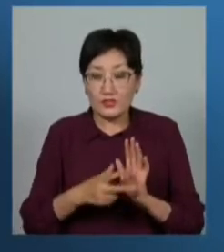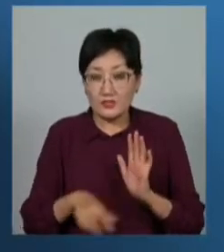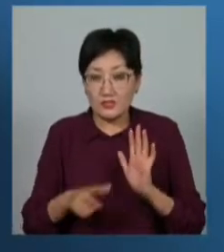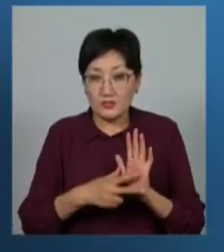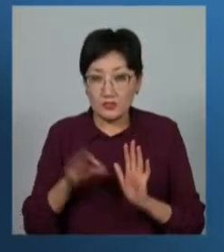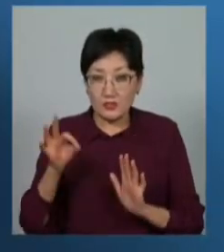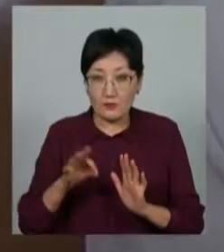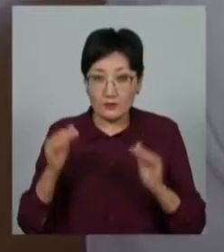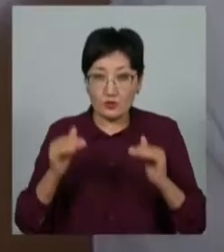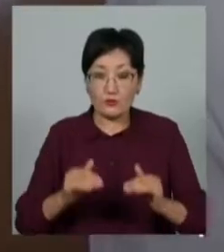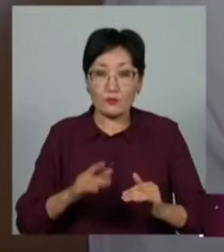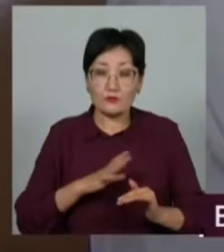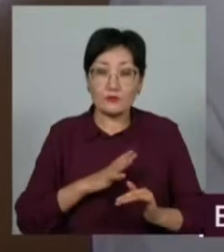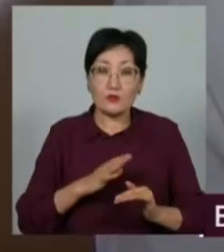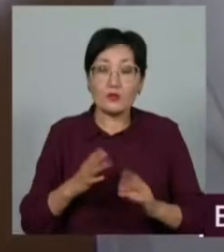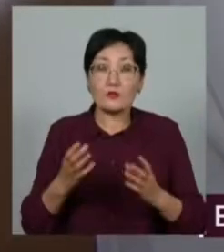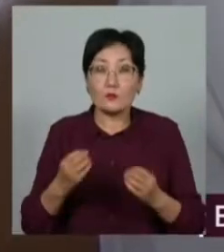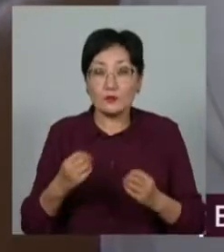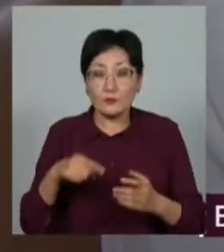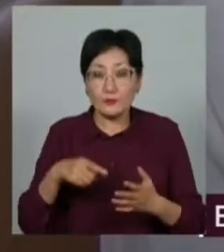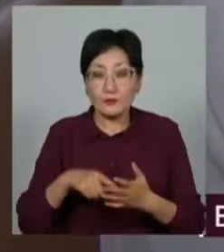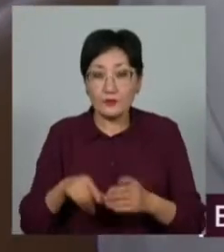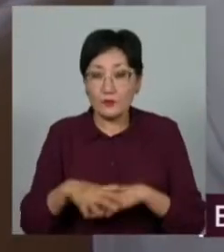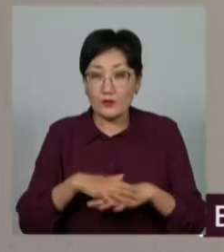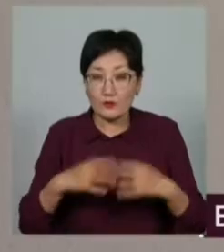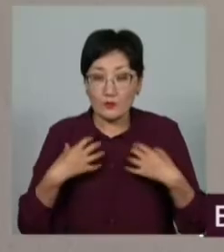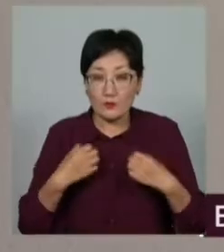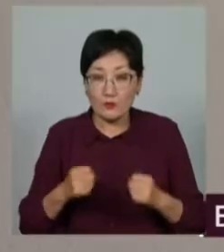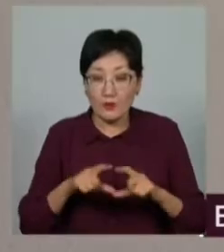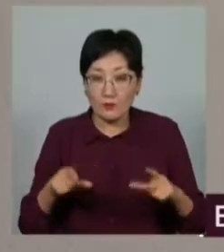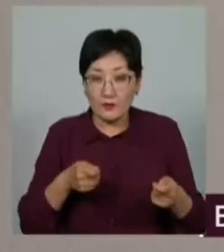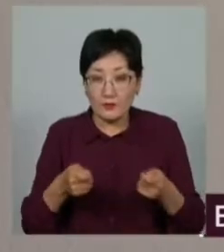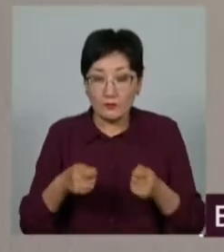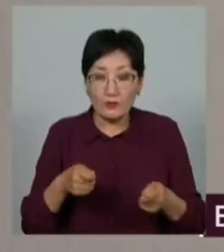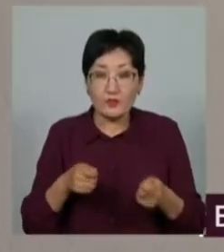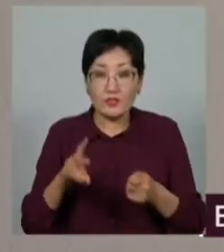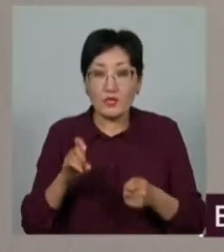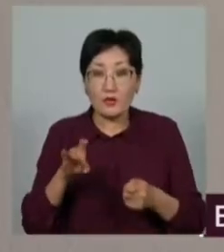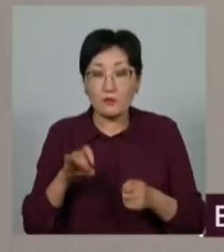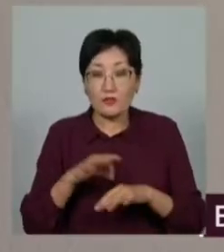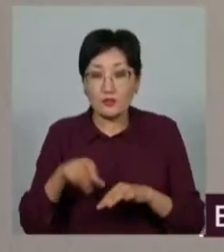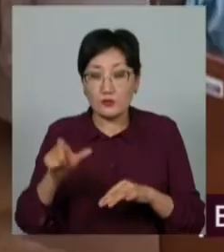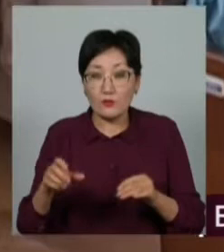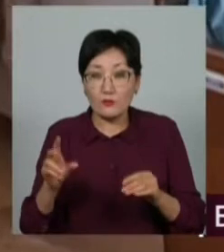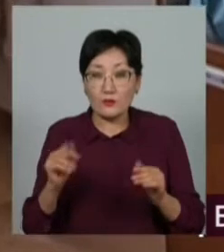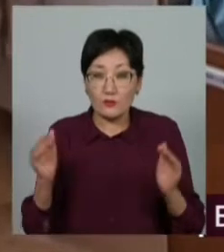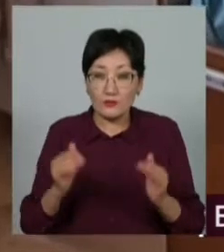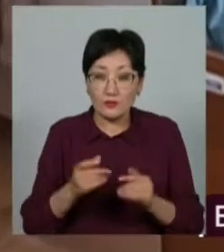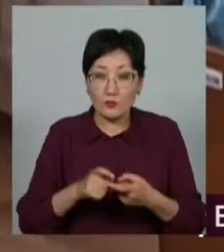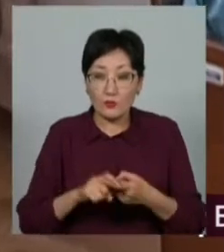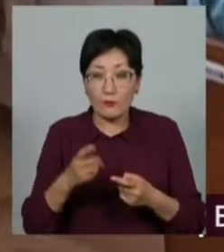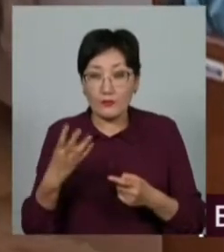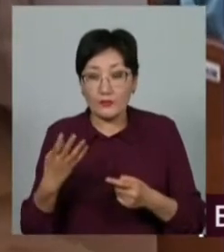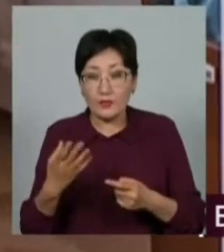88%-ға дейін төмендеді. Сонымен қатар қалалық қоғамдық денсаулық басқармасының басшысы науқастардың азаюына байланысты